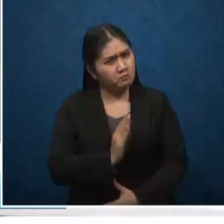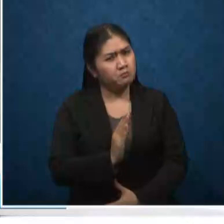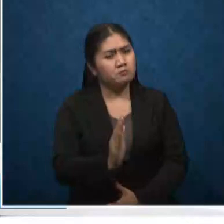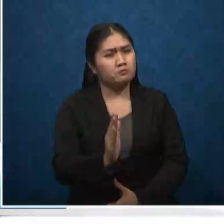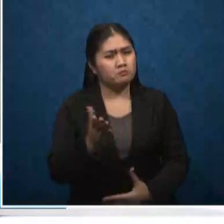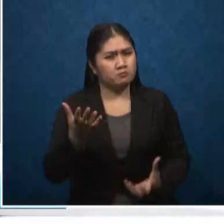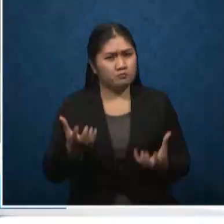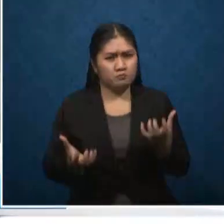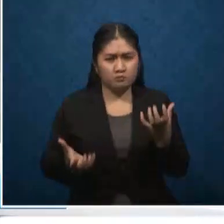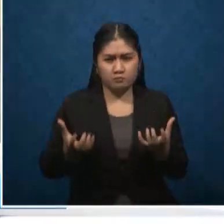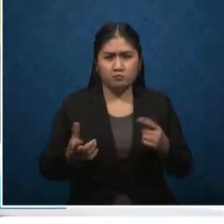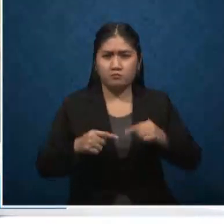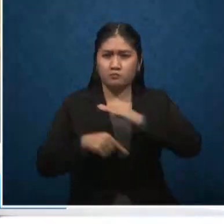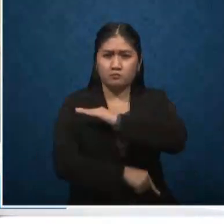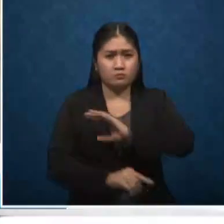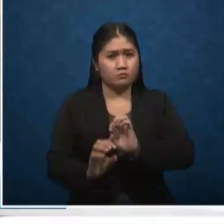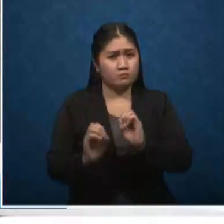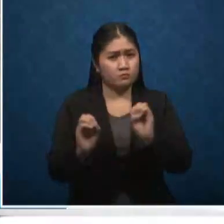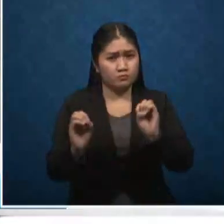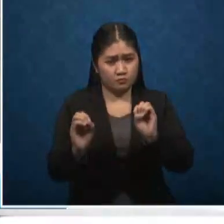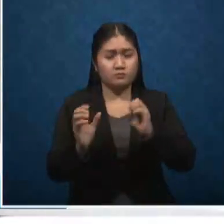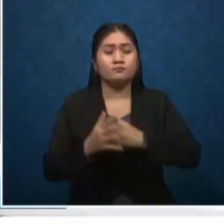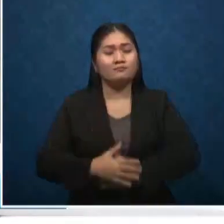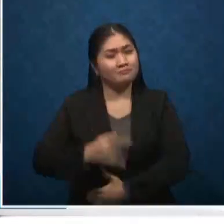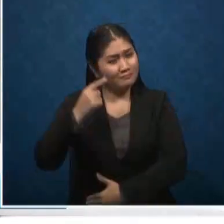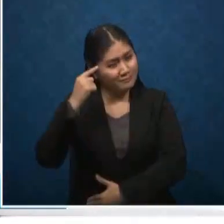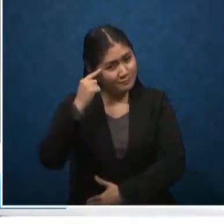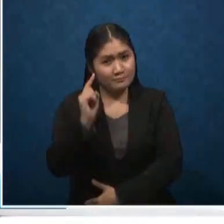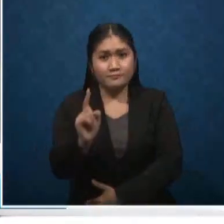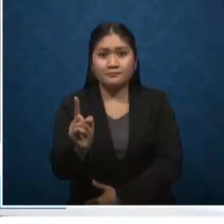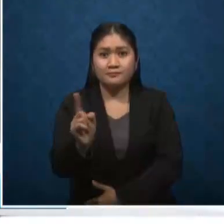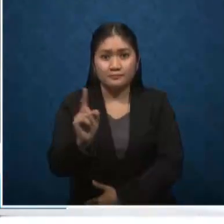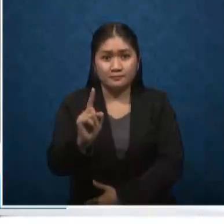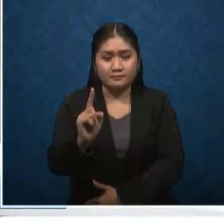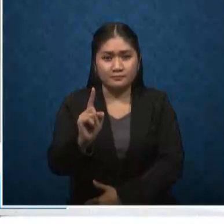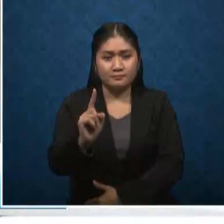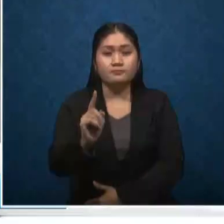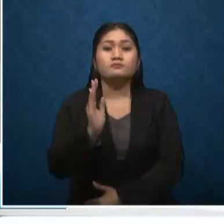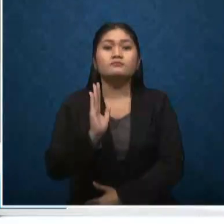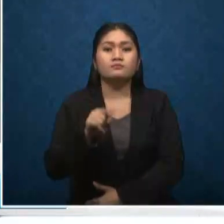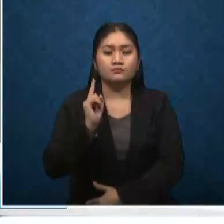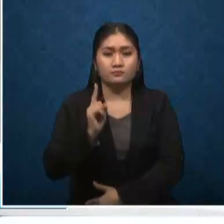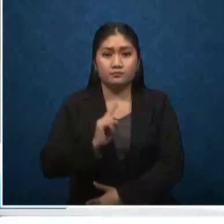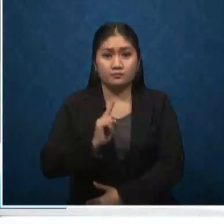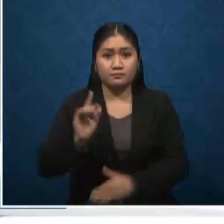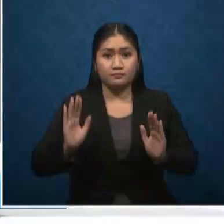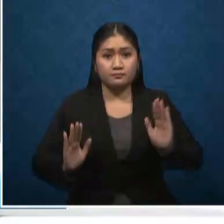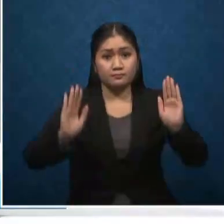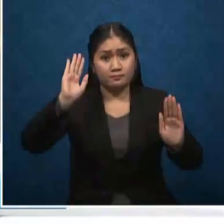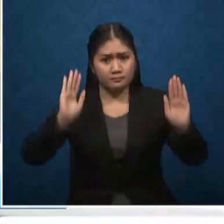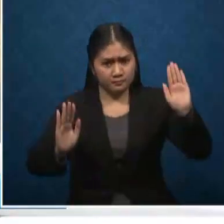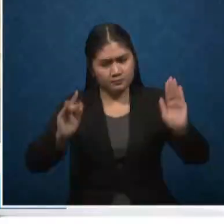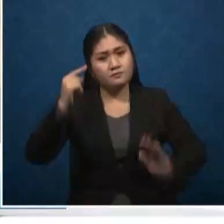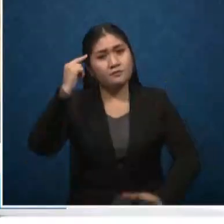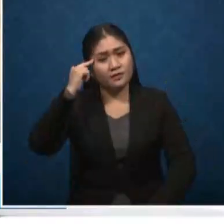นะครับผมคิดอย่างนี้ครับว่าเรื่องของประชาธิปไตยนั้นเนี่ยมันดู